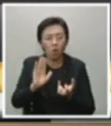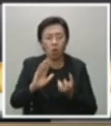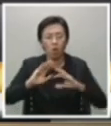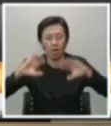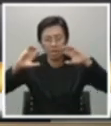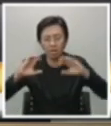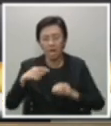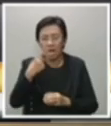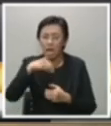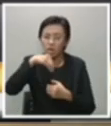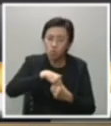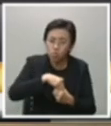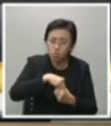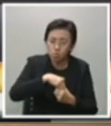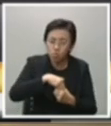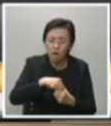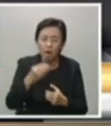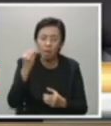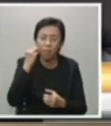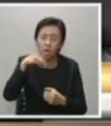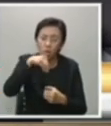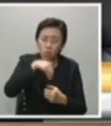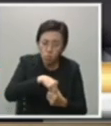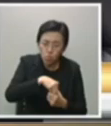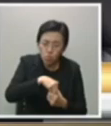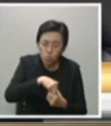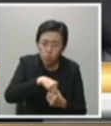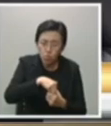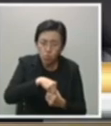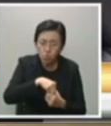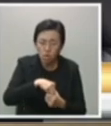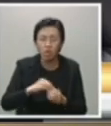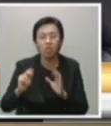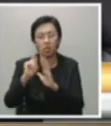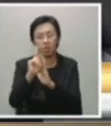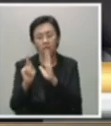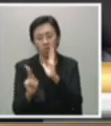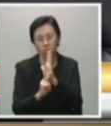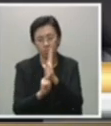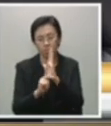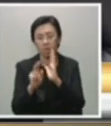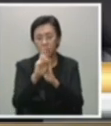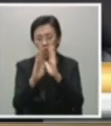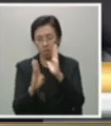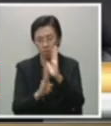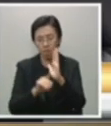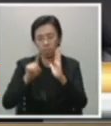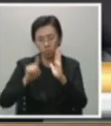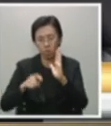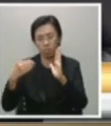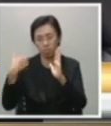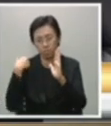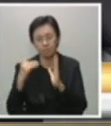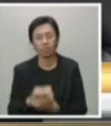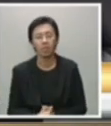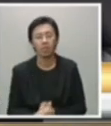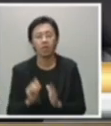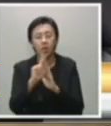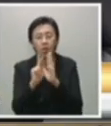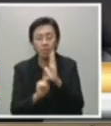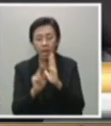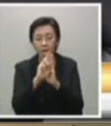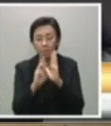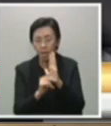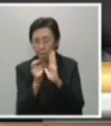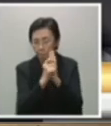สิทธิ์อาศัยหรือใช้บ้านพักดังกล่าวย่อมจะต้องมีกฎหมายหรือระเบียบที่เกี่ยวข้องอนุญาตไว้ถึงจะ